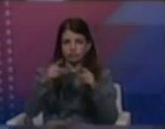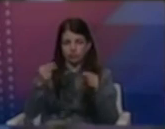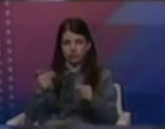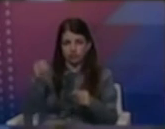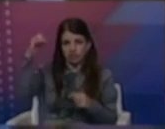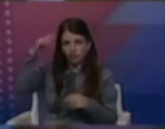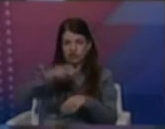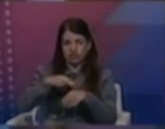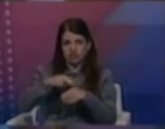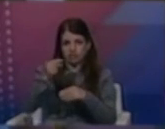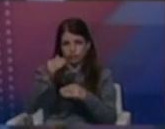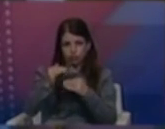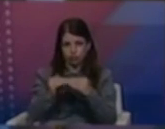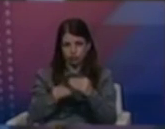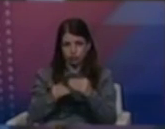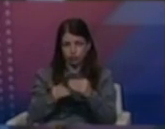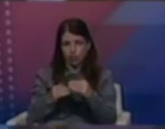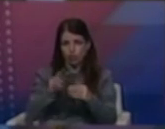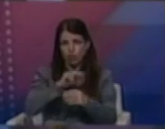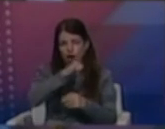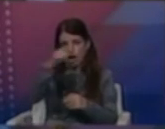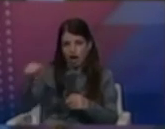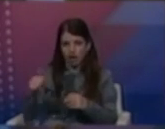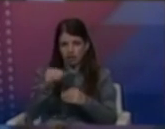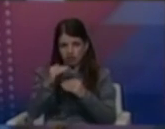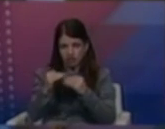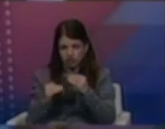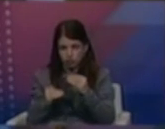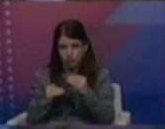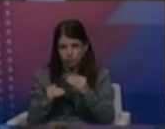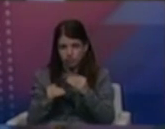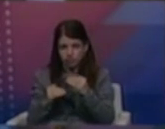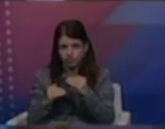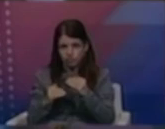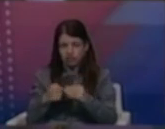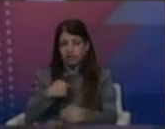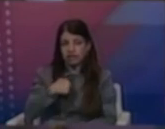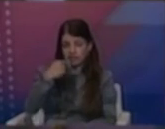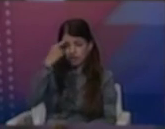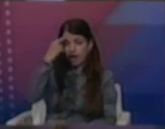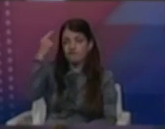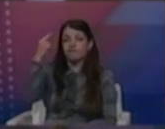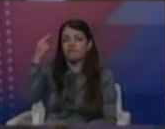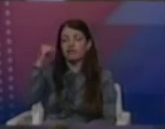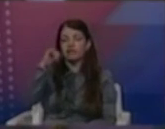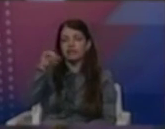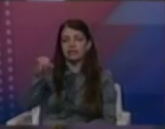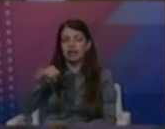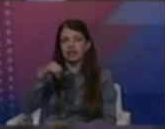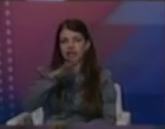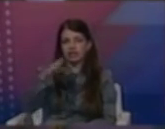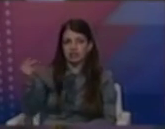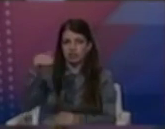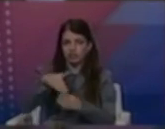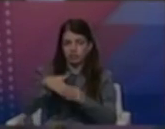Il-kontijiet jistgħu jorħsu u se rraħsuhom. Konxju, Sur President, li jekk nagħtaw